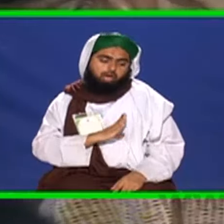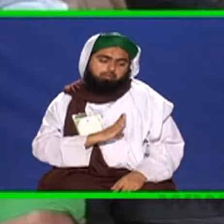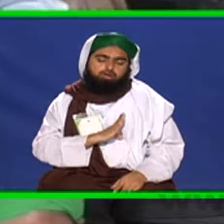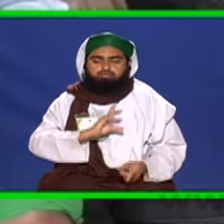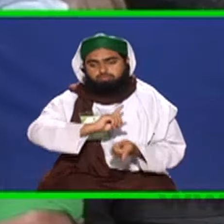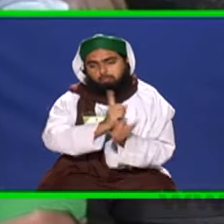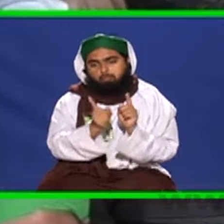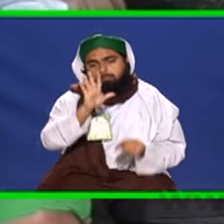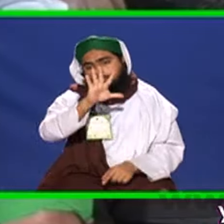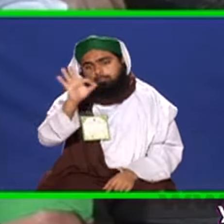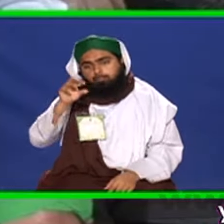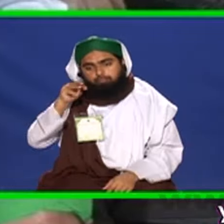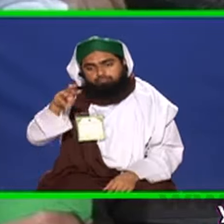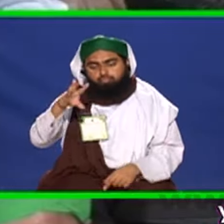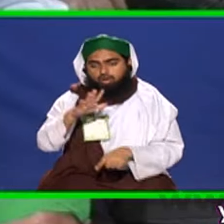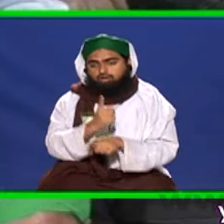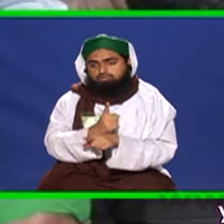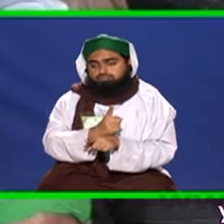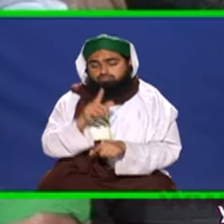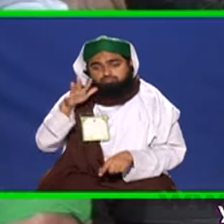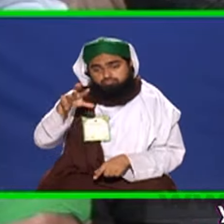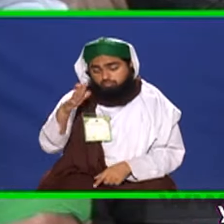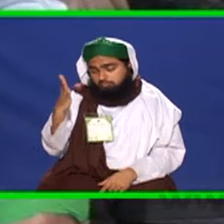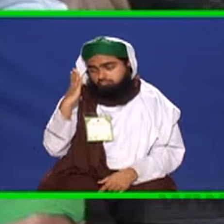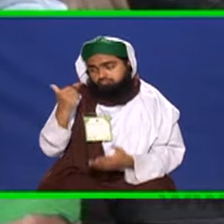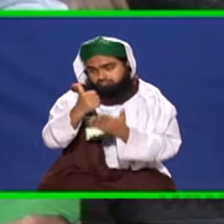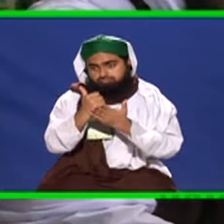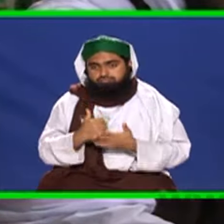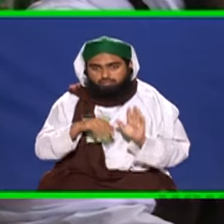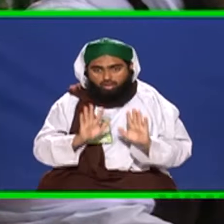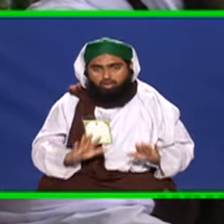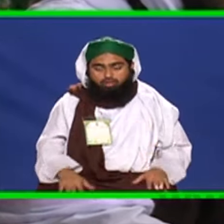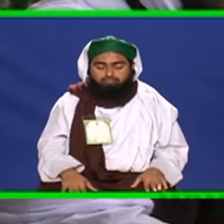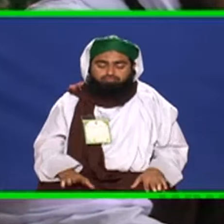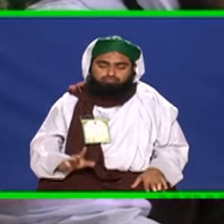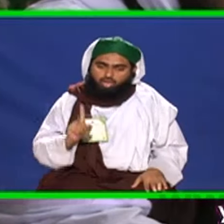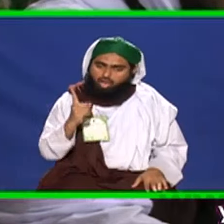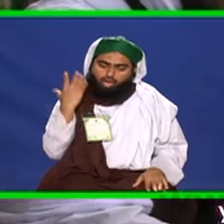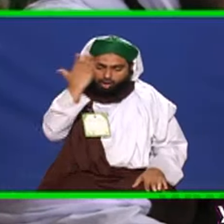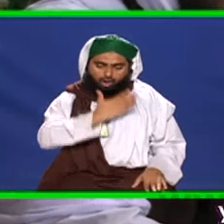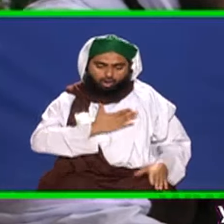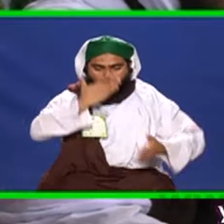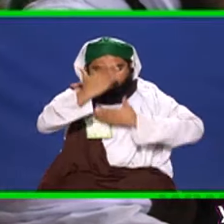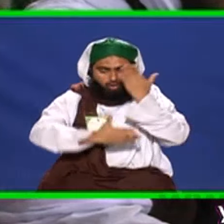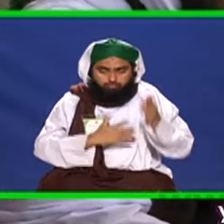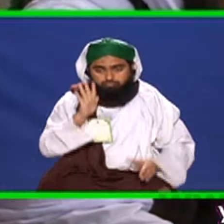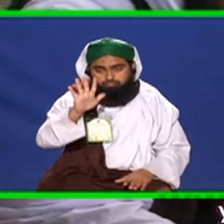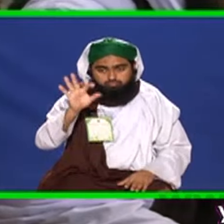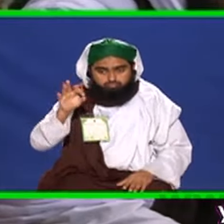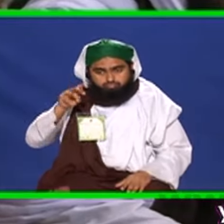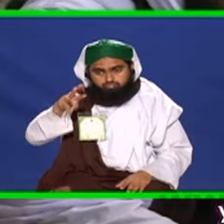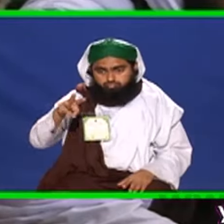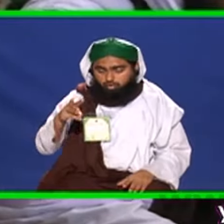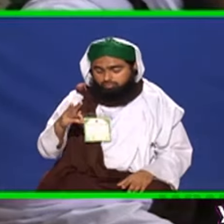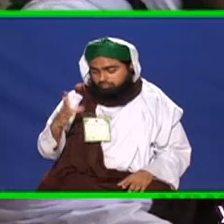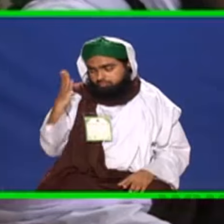ایک بار درود شریف پڑھو آپ کو پچاس ہزار درود شریف کا ثواب, ایک کلمہ طیبہ پڑھو تو پچاس ہزار کلمہ